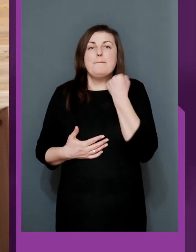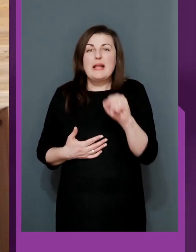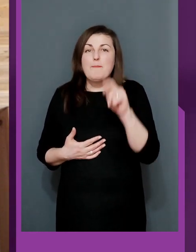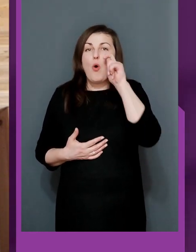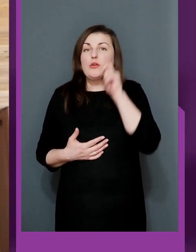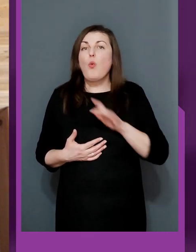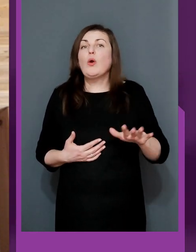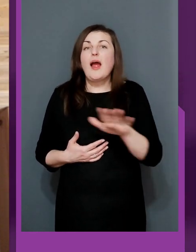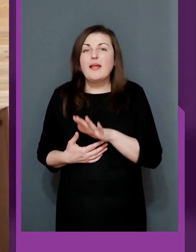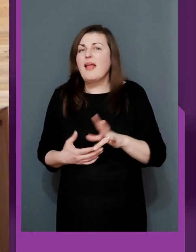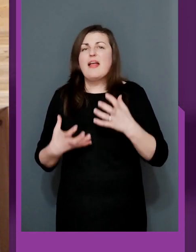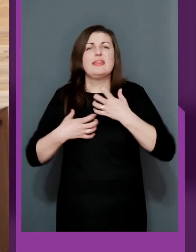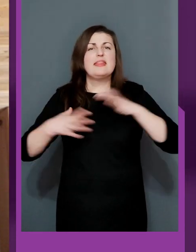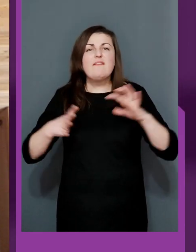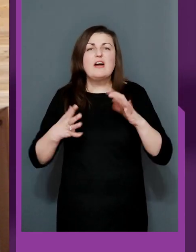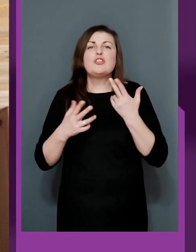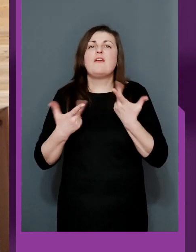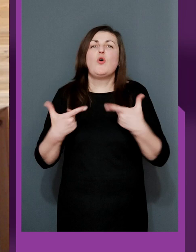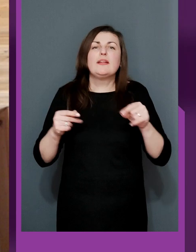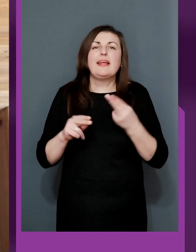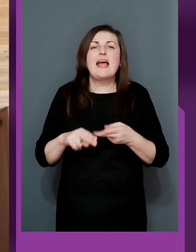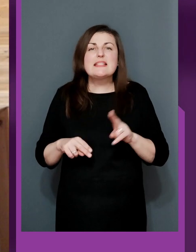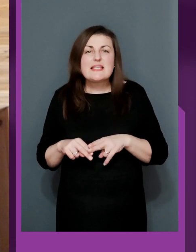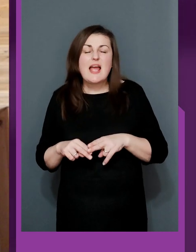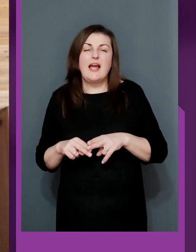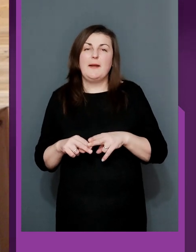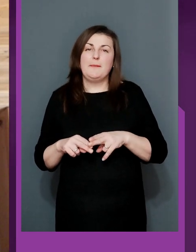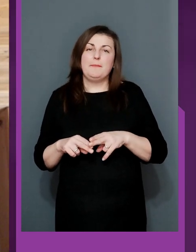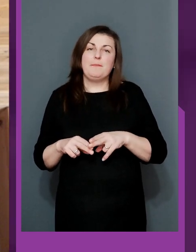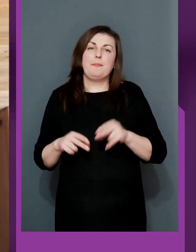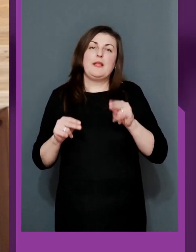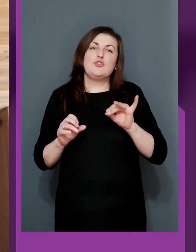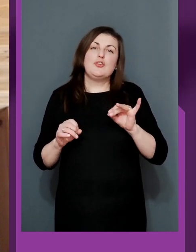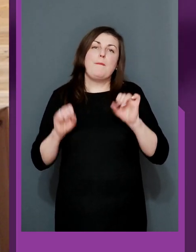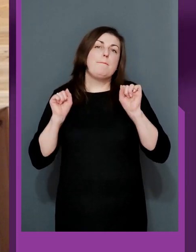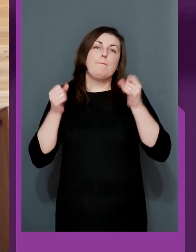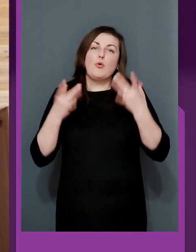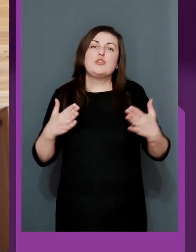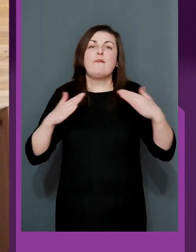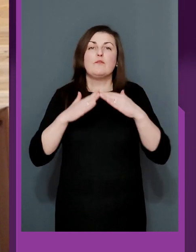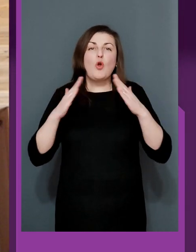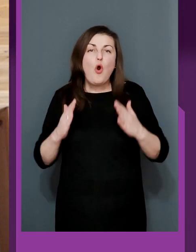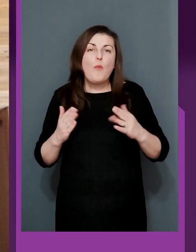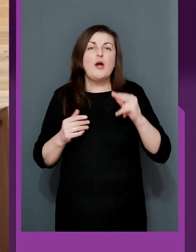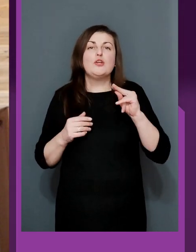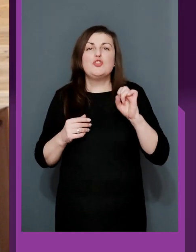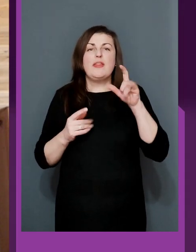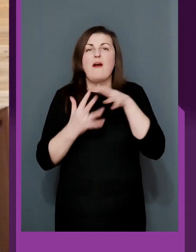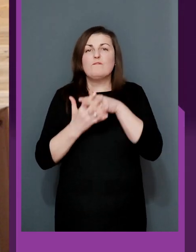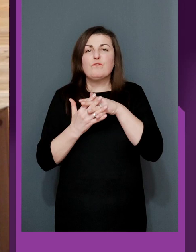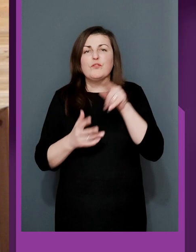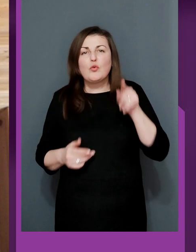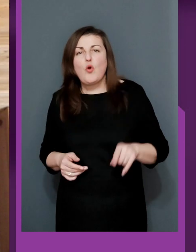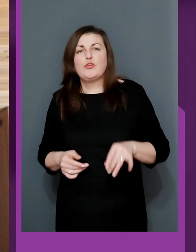перемога України неважливо де це чи чи просто вдома чи чи на